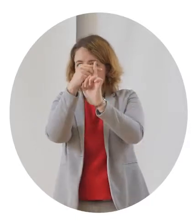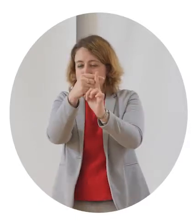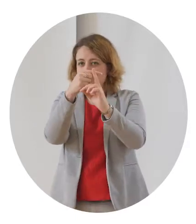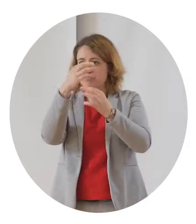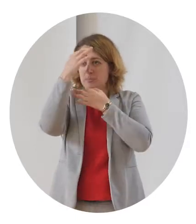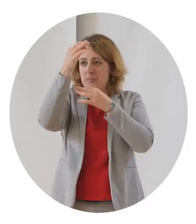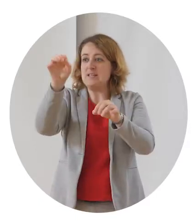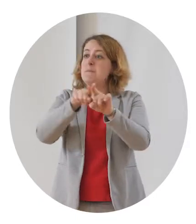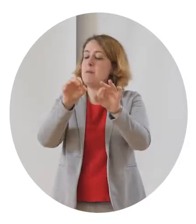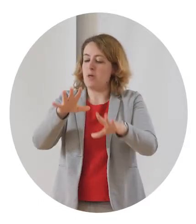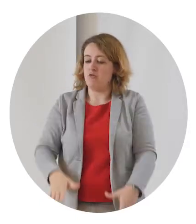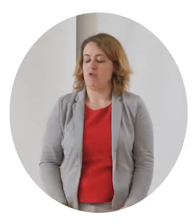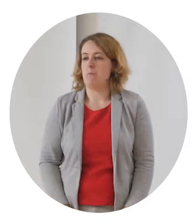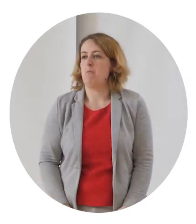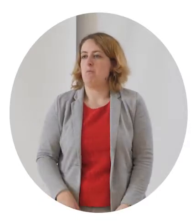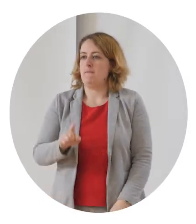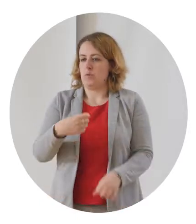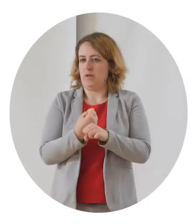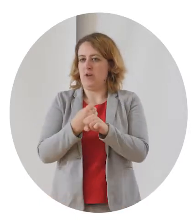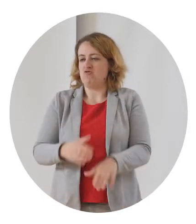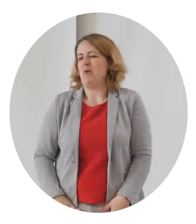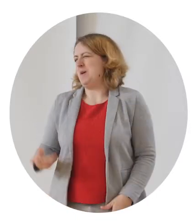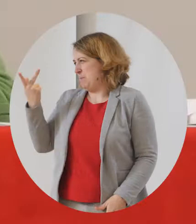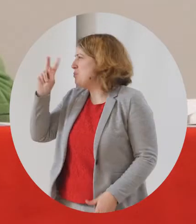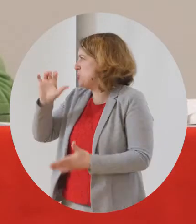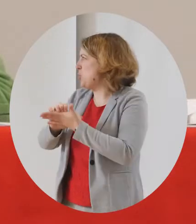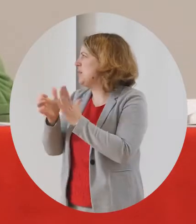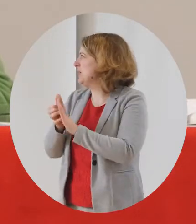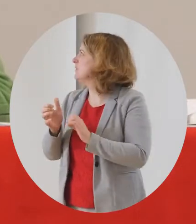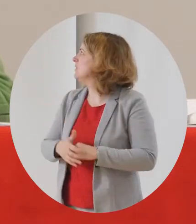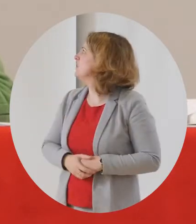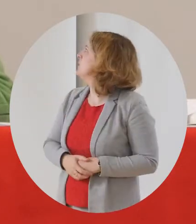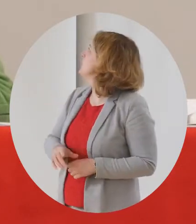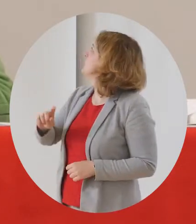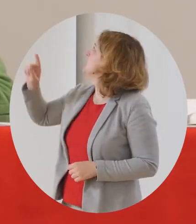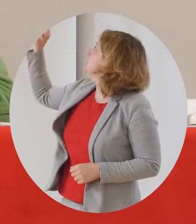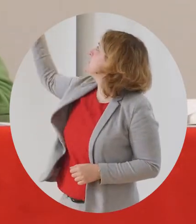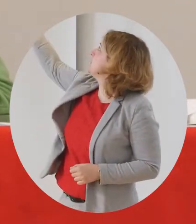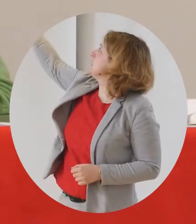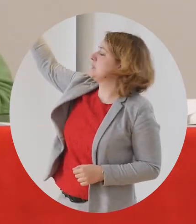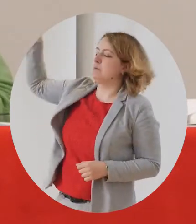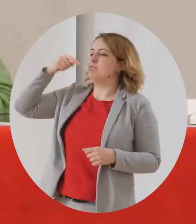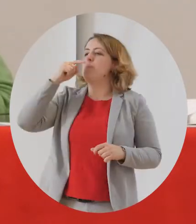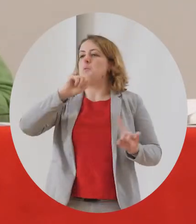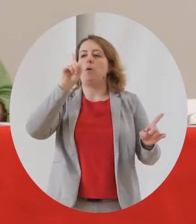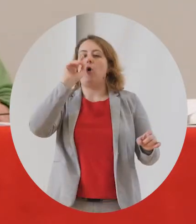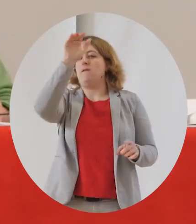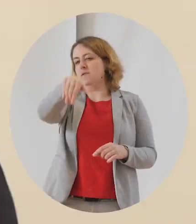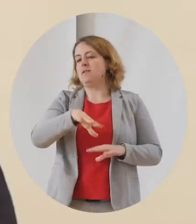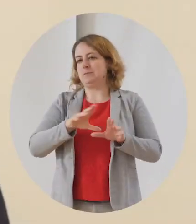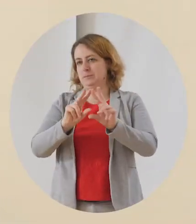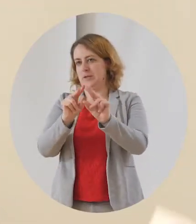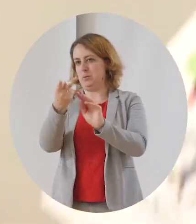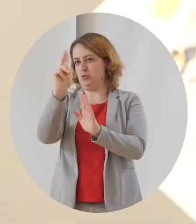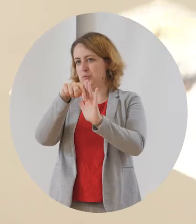sollicitation des membres inférieurs. C'est un peu plus complexe. Et quant à ce dessin-là, j'en parle pas maintenant parce qu'on en reparlera à la fin.